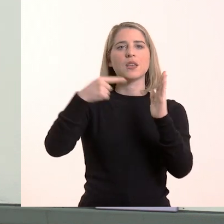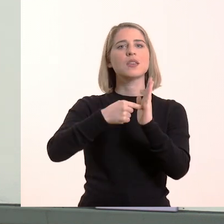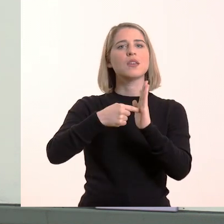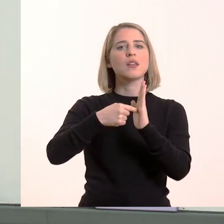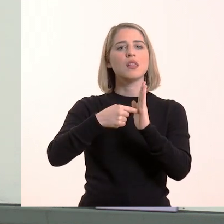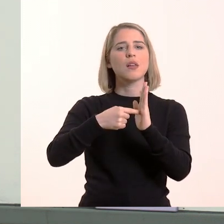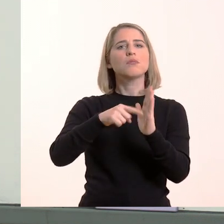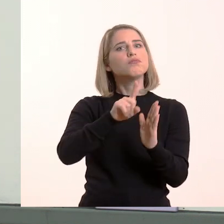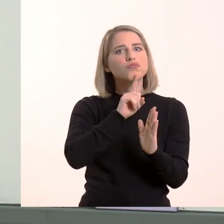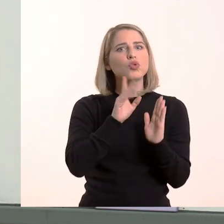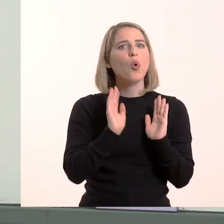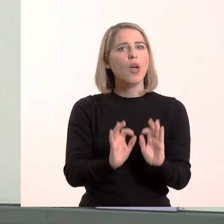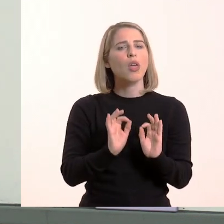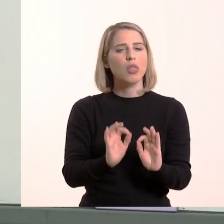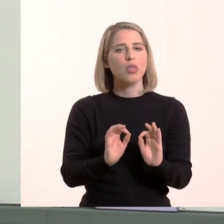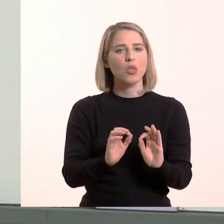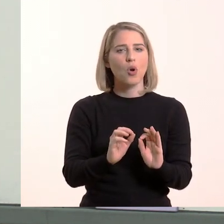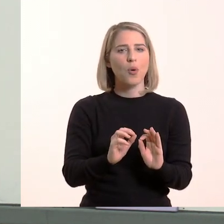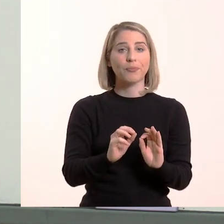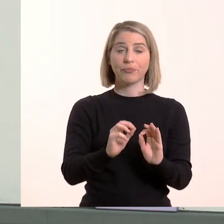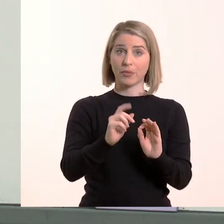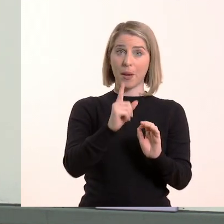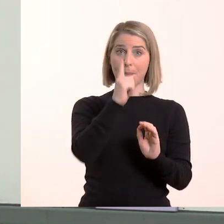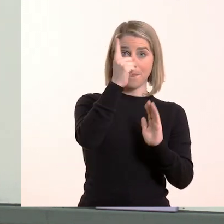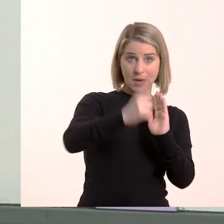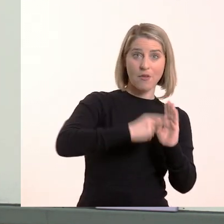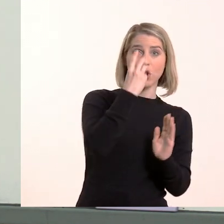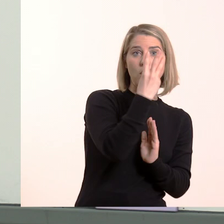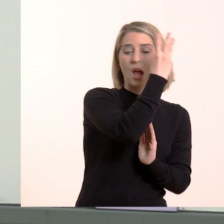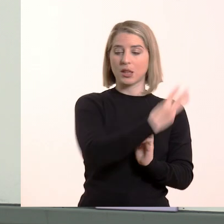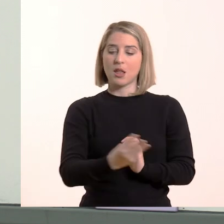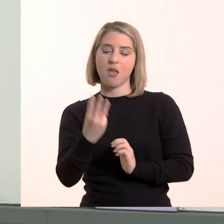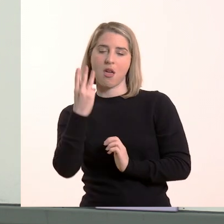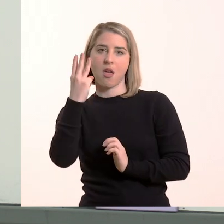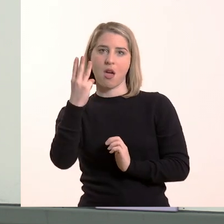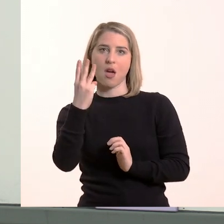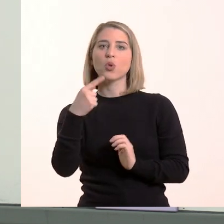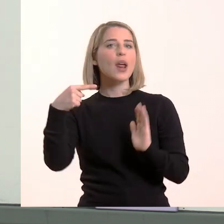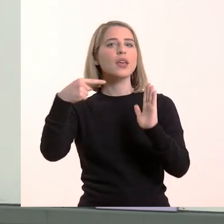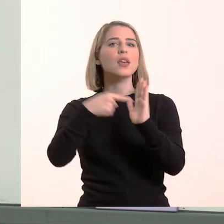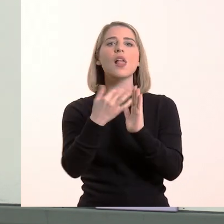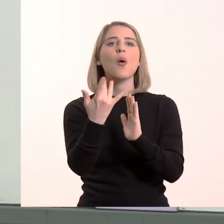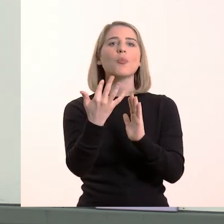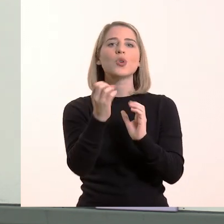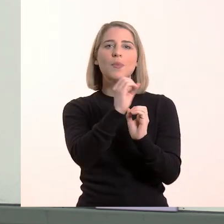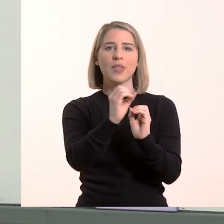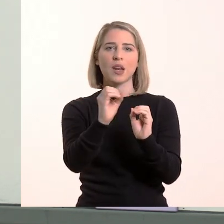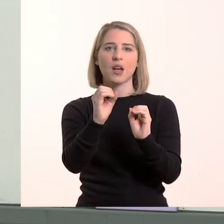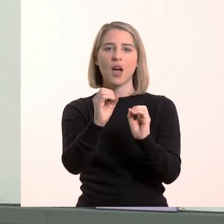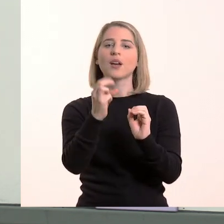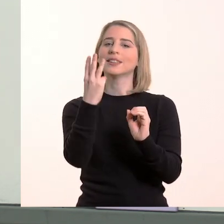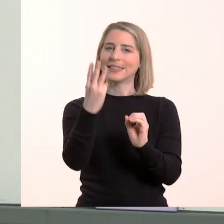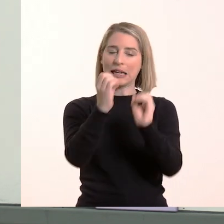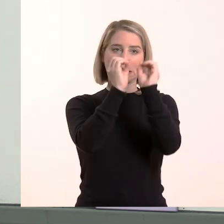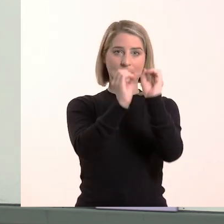Το ίδιο πάλι. Μία φορά το 3, 3. Πόσα μηδενικά έχει τώρα το 1000? 3. 1,